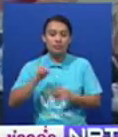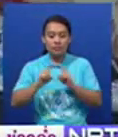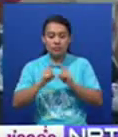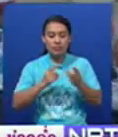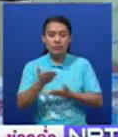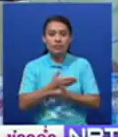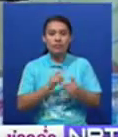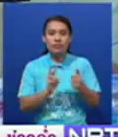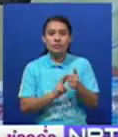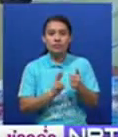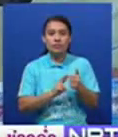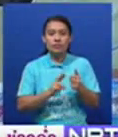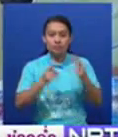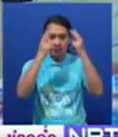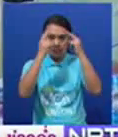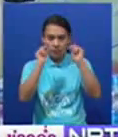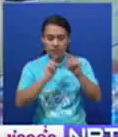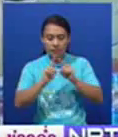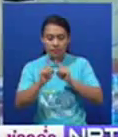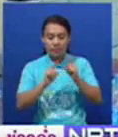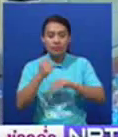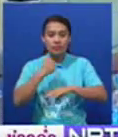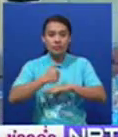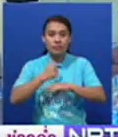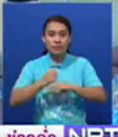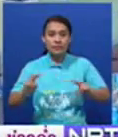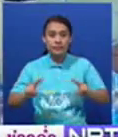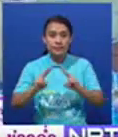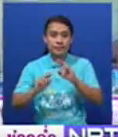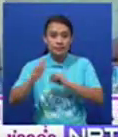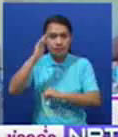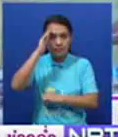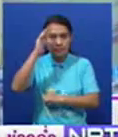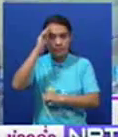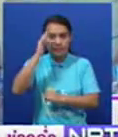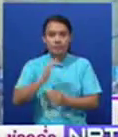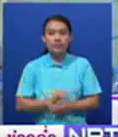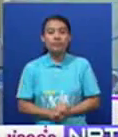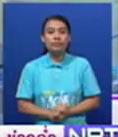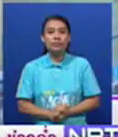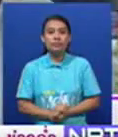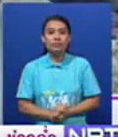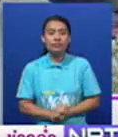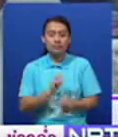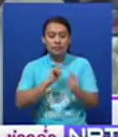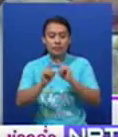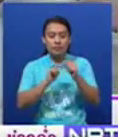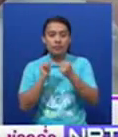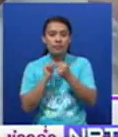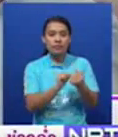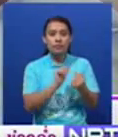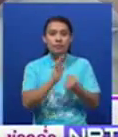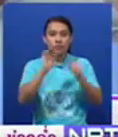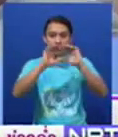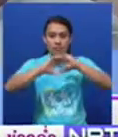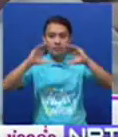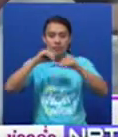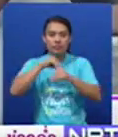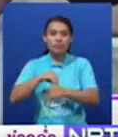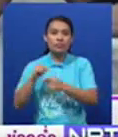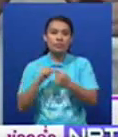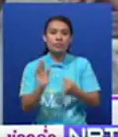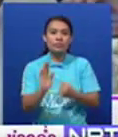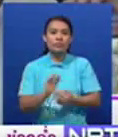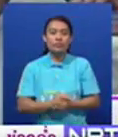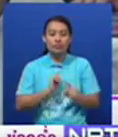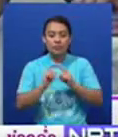รองนายกรัฐมนตรีและรัฐมนตรีว่าการกระทรวงกลาโหมไม่ได้พูดถึงเรื่องของการอยู่ต่อของรัฐบาลแต่หารือกัน